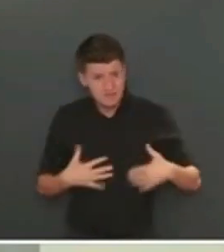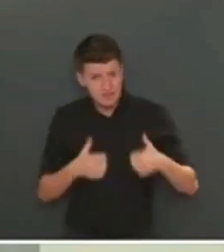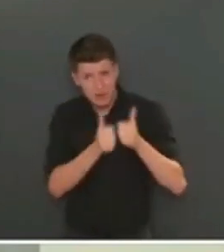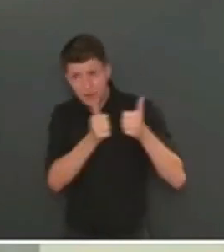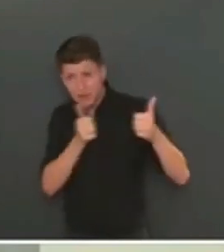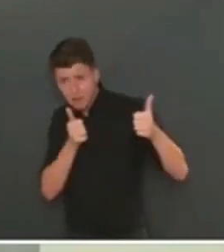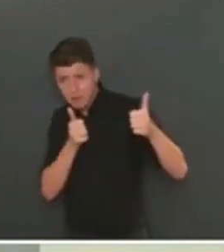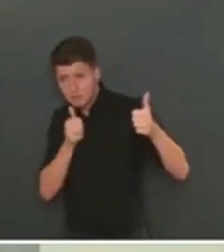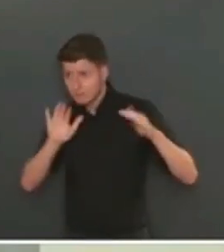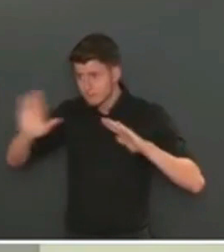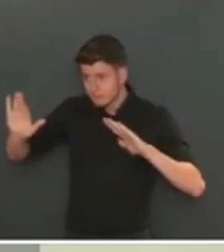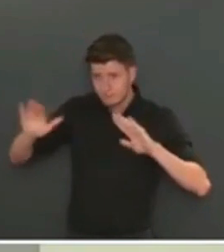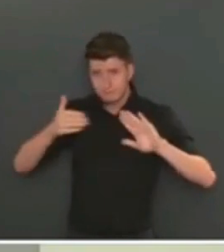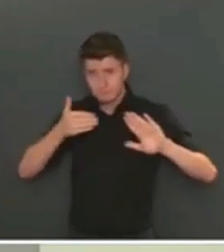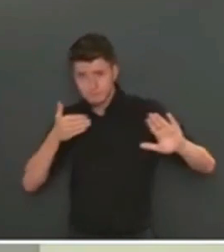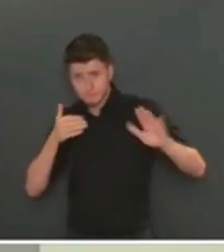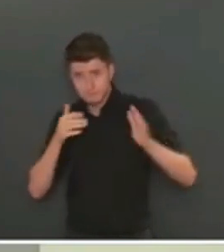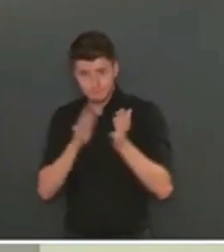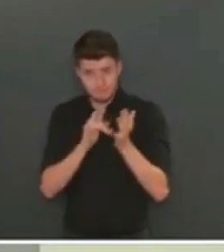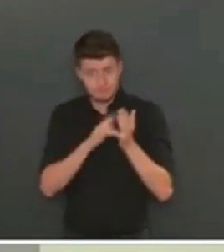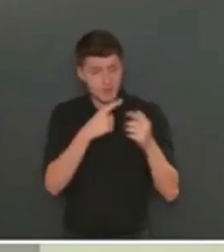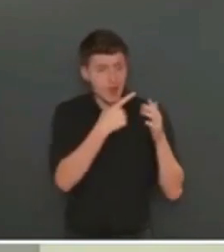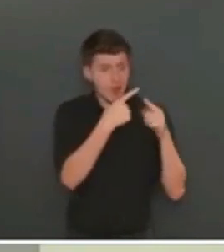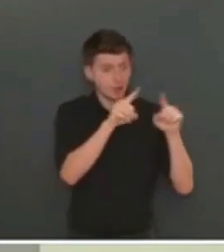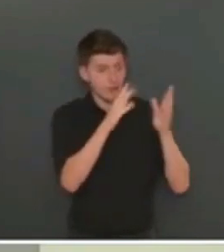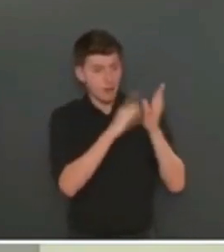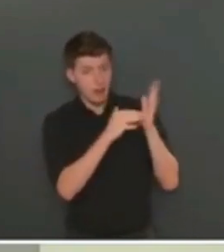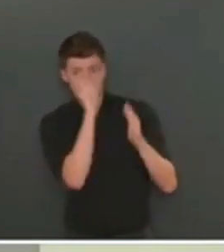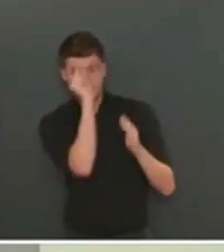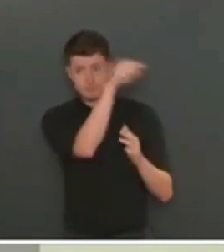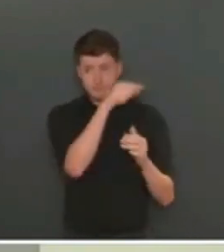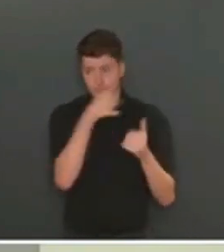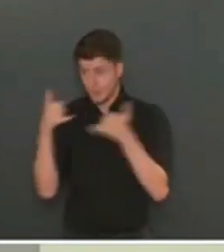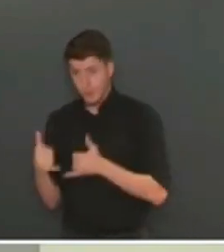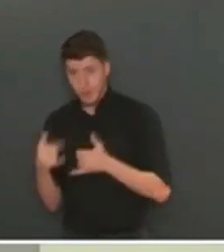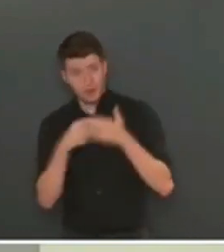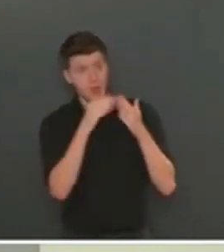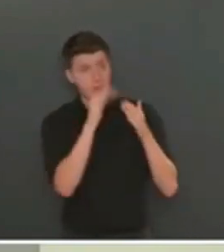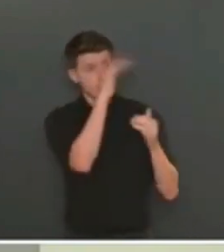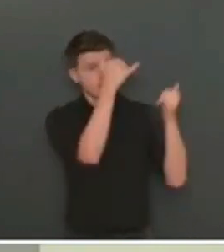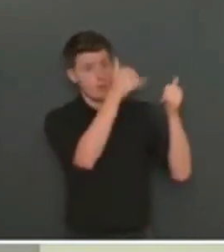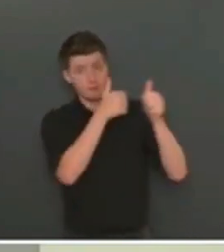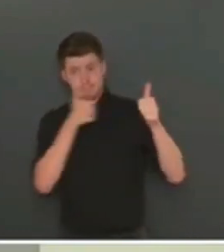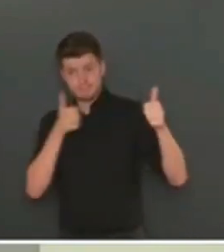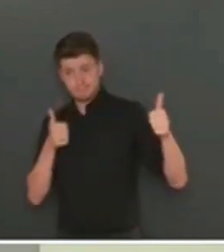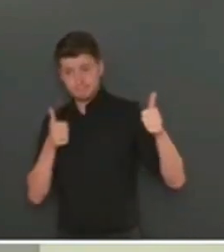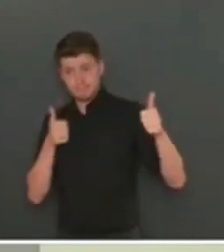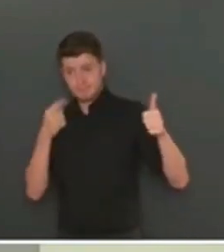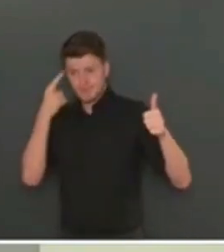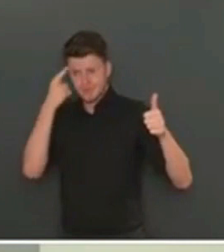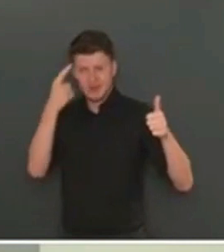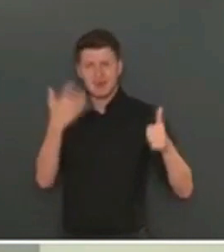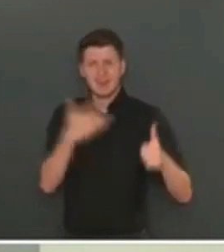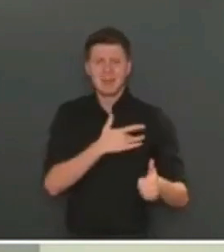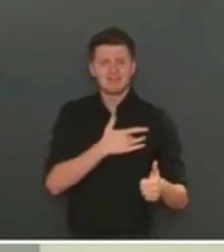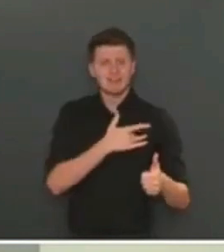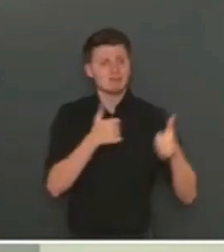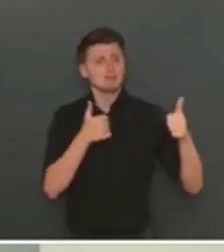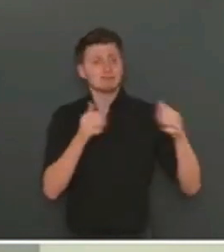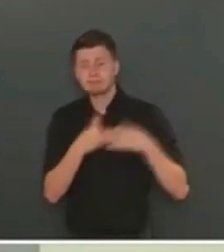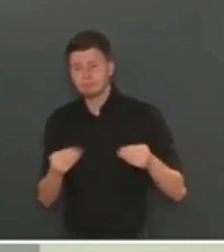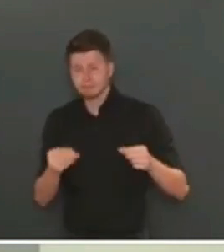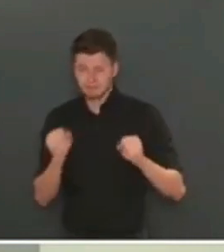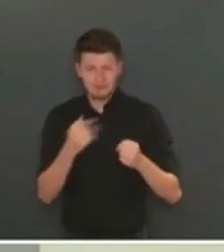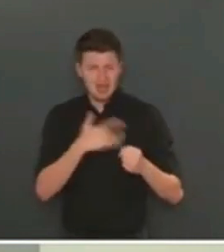été séparés physiquement ces derniers mois, parce qu'ils habitaient dans des pays différents. Vous savez que l'amour ne connaît pas de